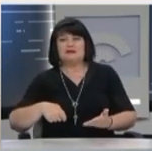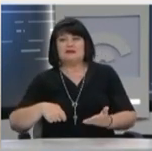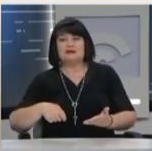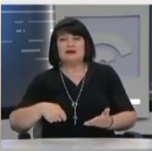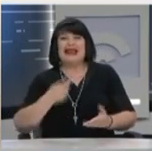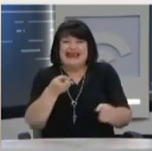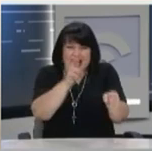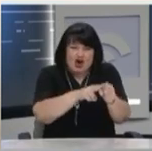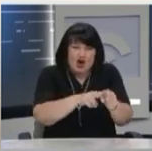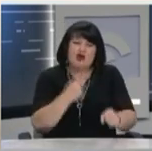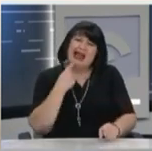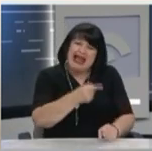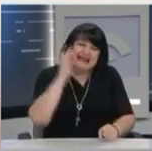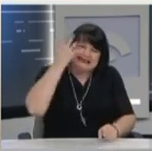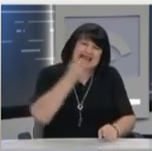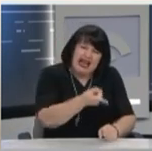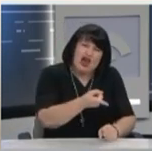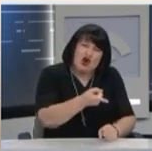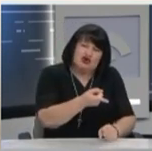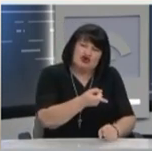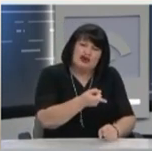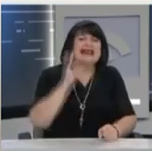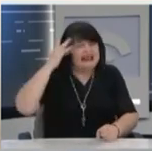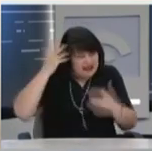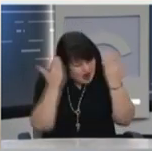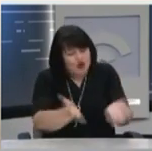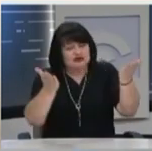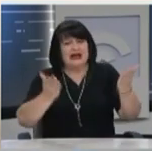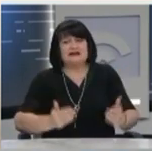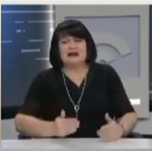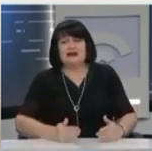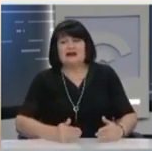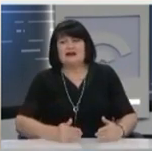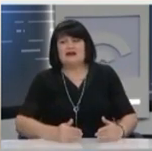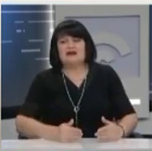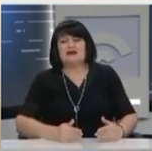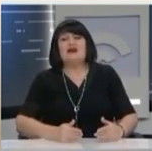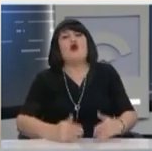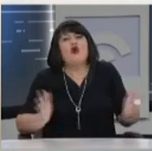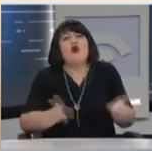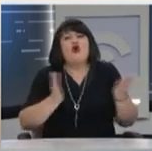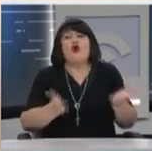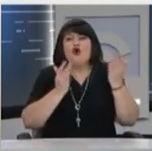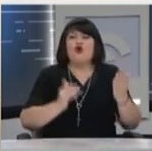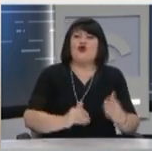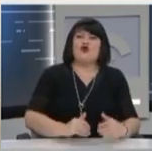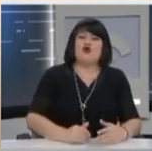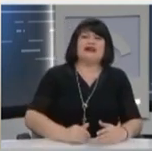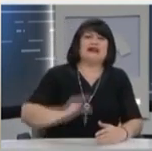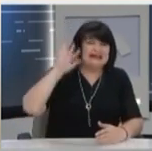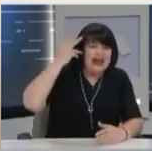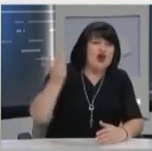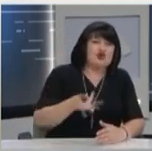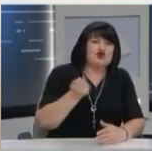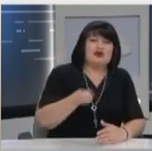λες ένα νεκρό τρελό. Επειδή και παλαβός να ήταν και τρελός να ήταν. Εξάλλου και το 1821 για την καθησυχία στην τάξη